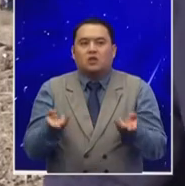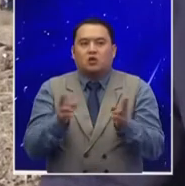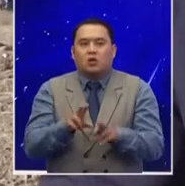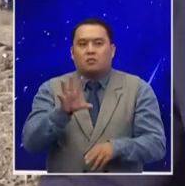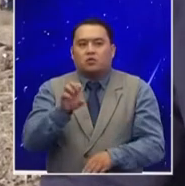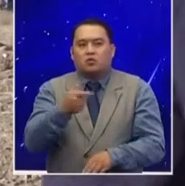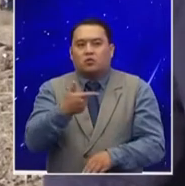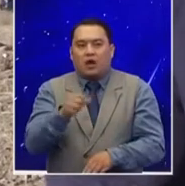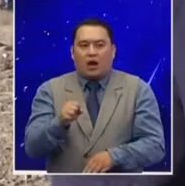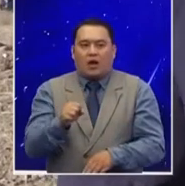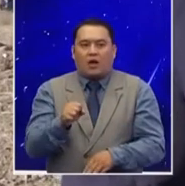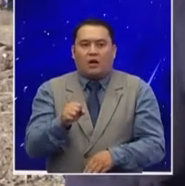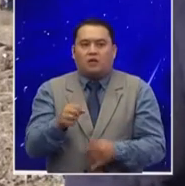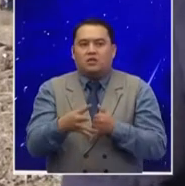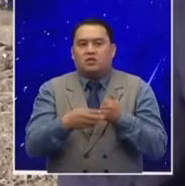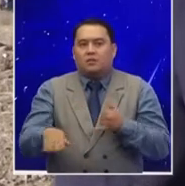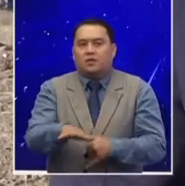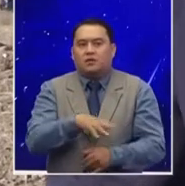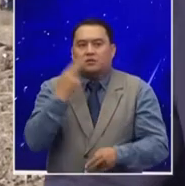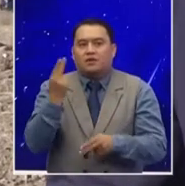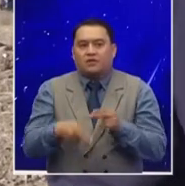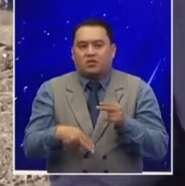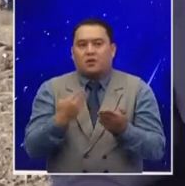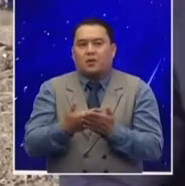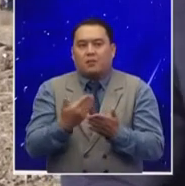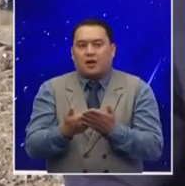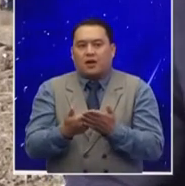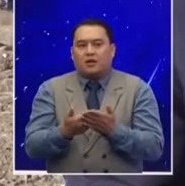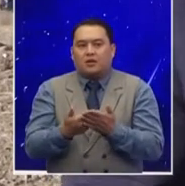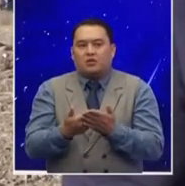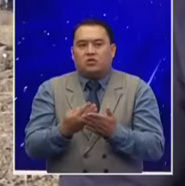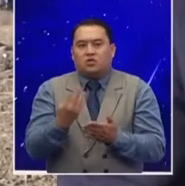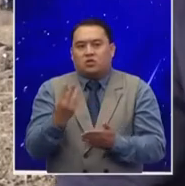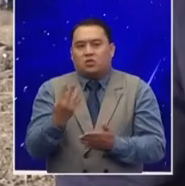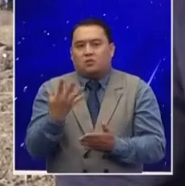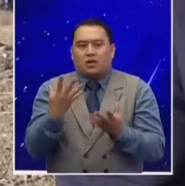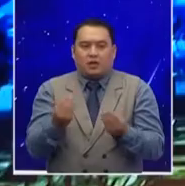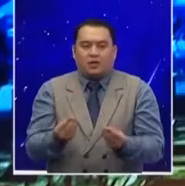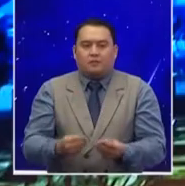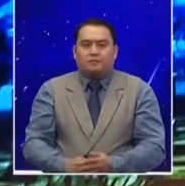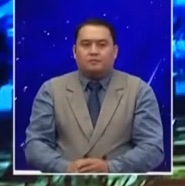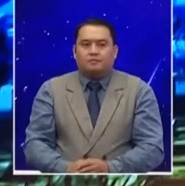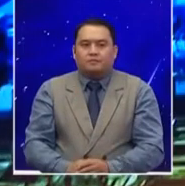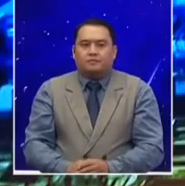500 гектаров земли, к завершению где-то 4-5 дней.